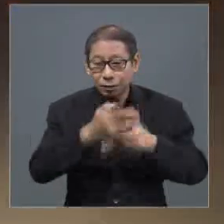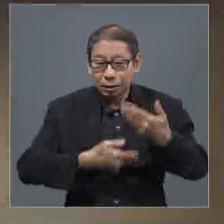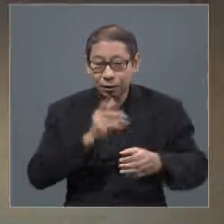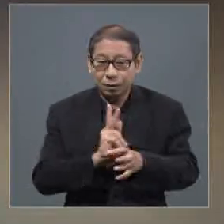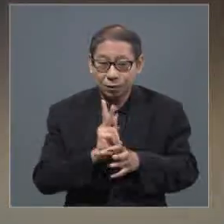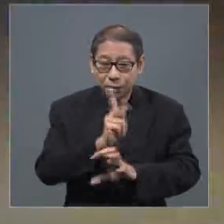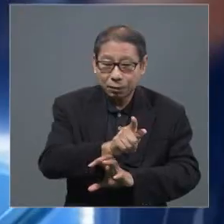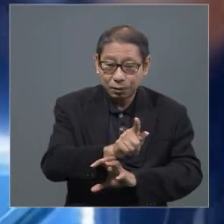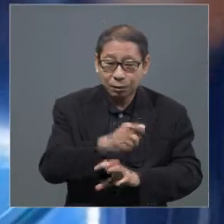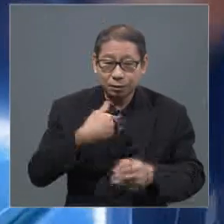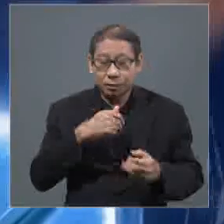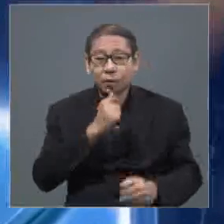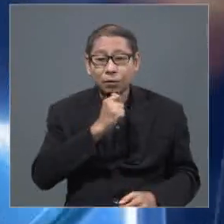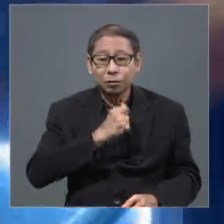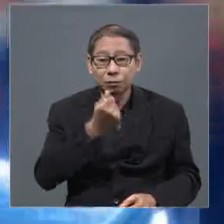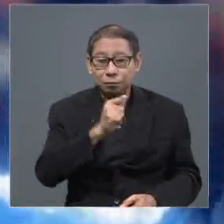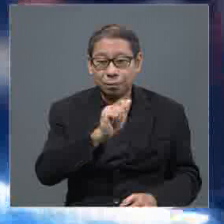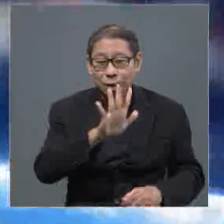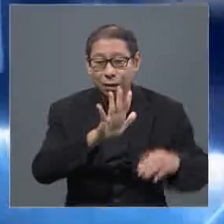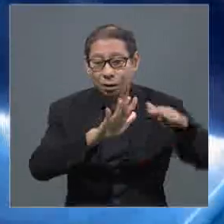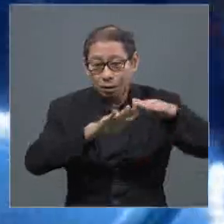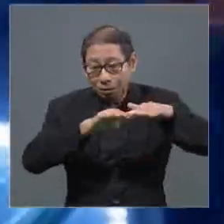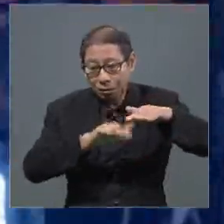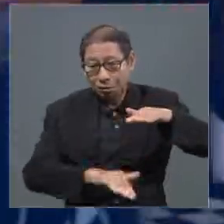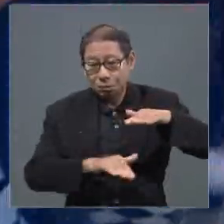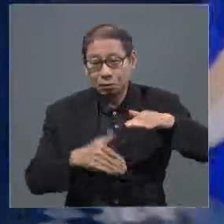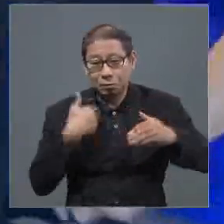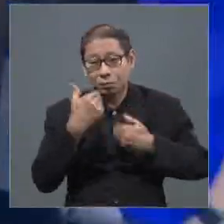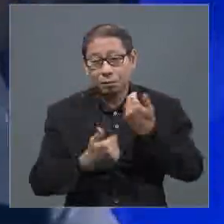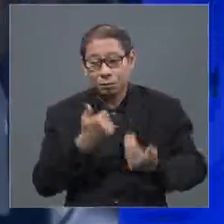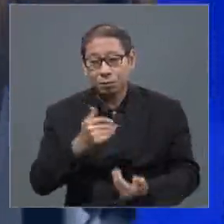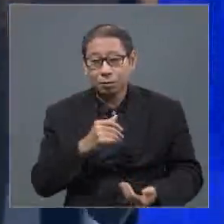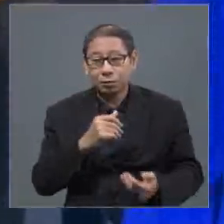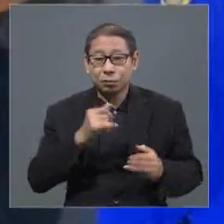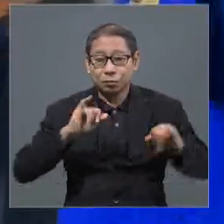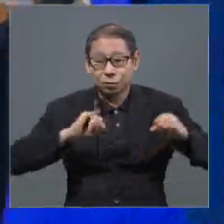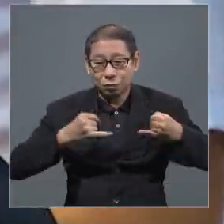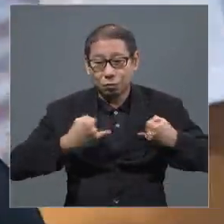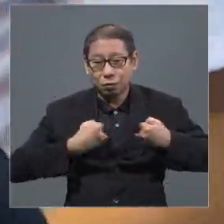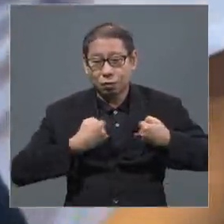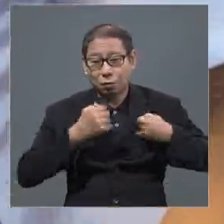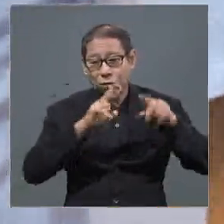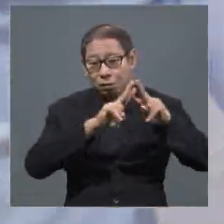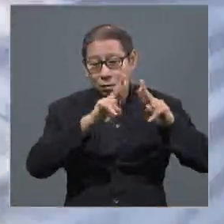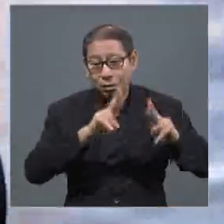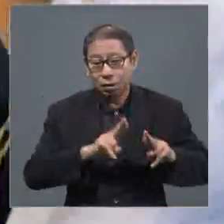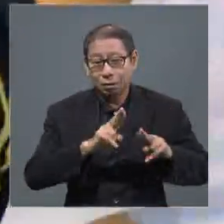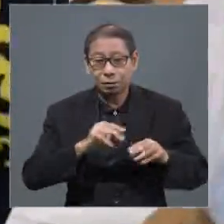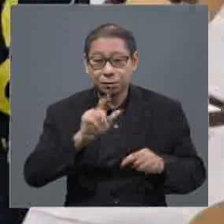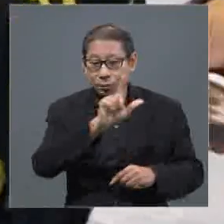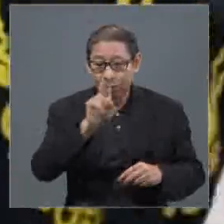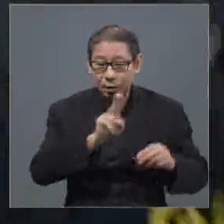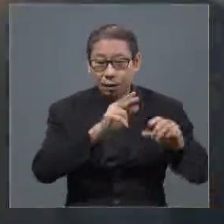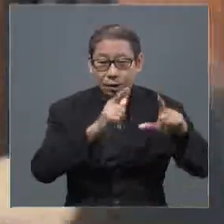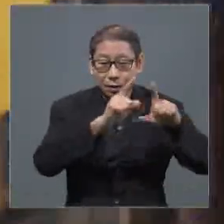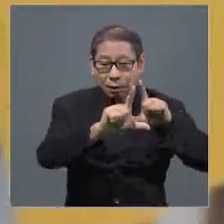มีลูกค้าหลายคนอายุไม่ถึง 15ปีผู้ดูแลให้การว่านะครับเจ้าของร้านตัวจริงเนี่ยจะติดต่อผ่าน lineและ